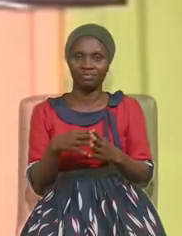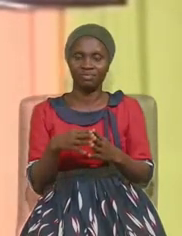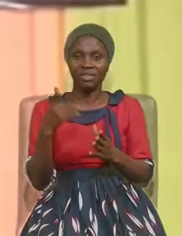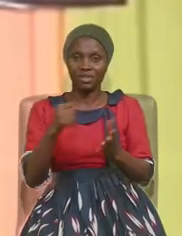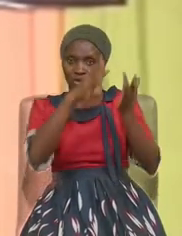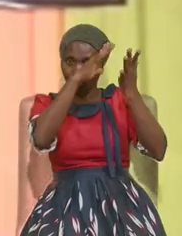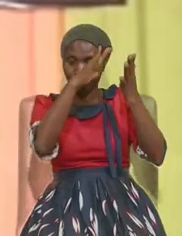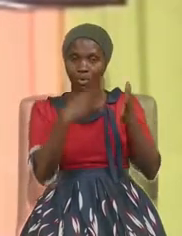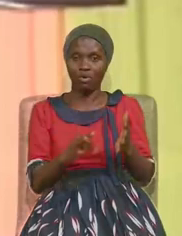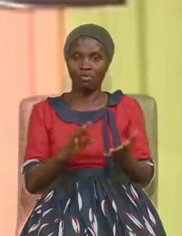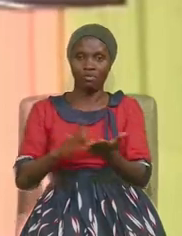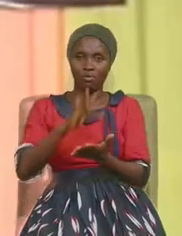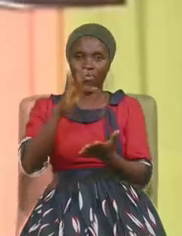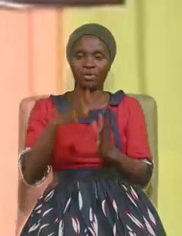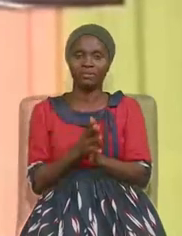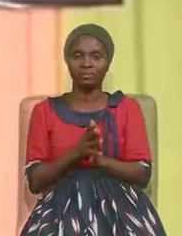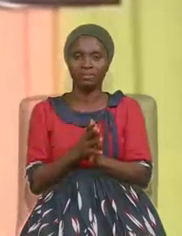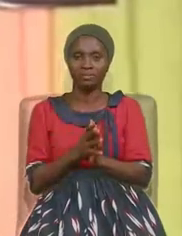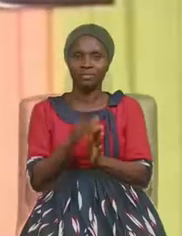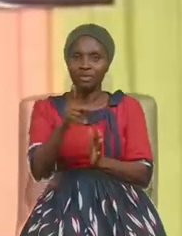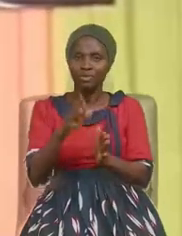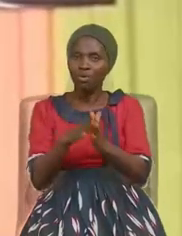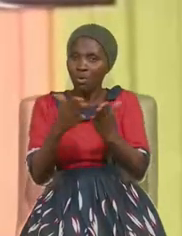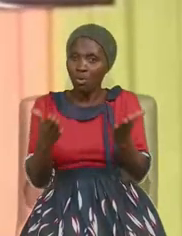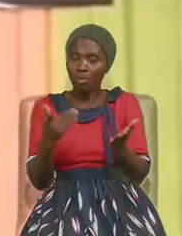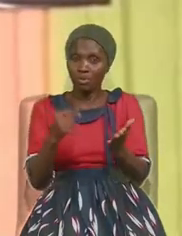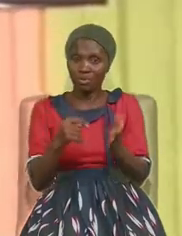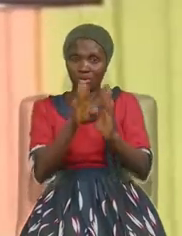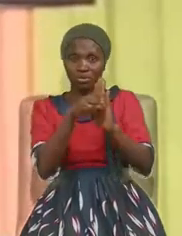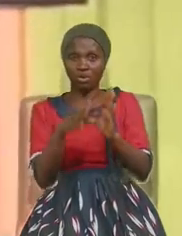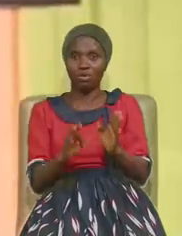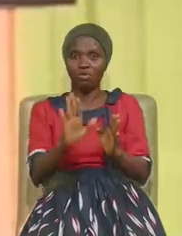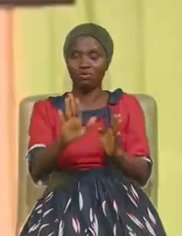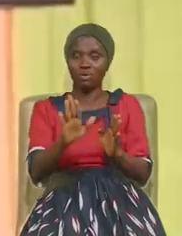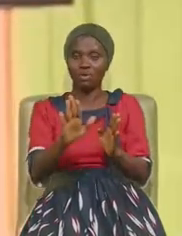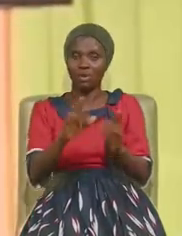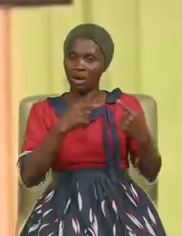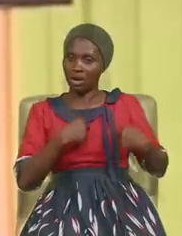l'espérance de la gloire. Tu dois ouvrir la porte de ton cœur.